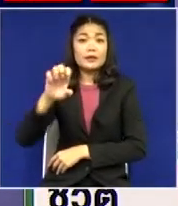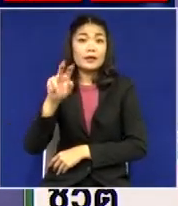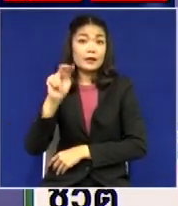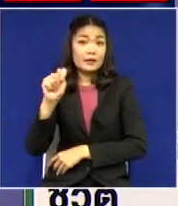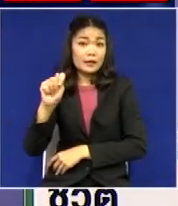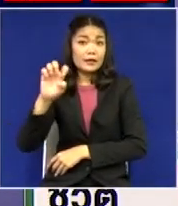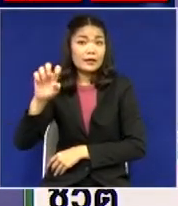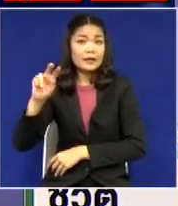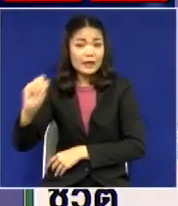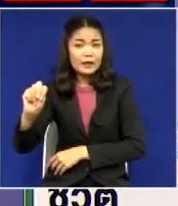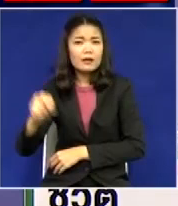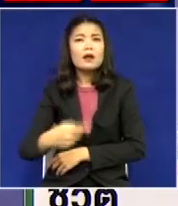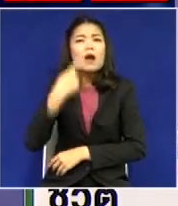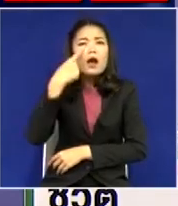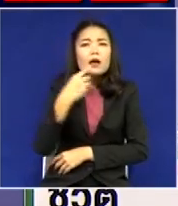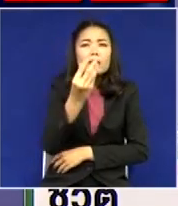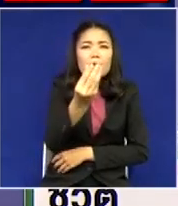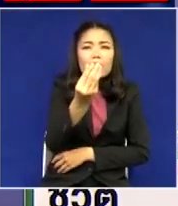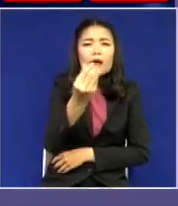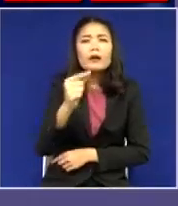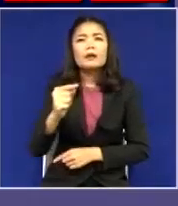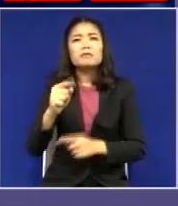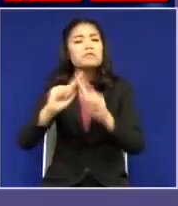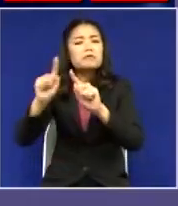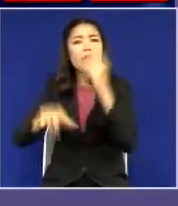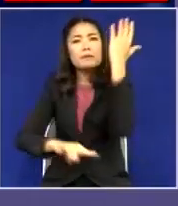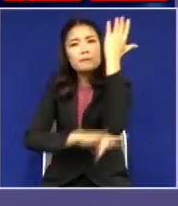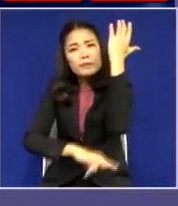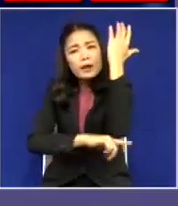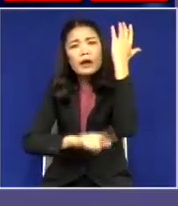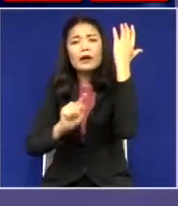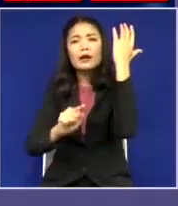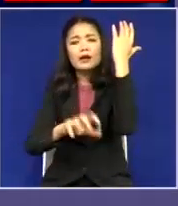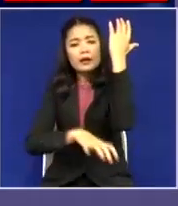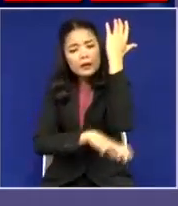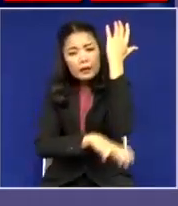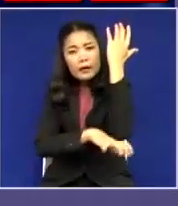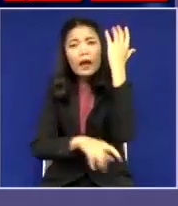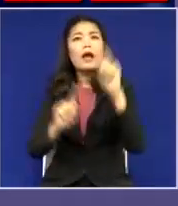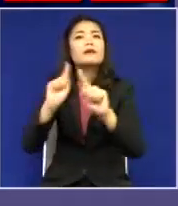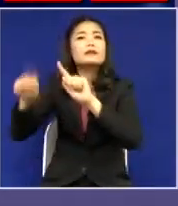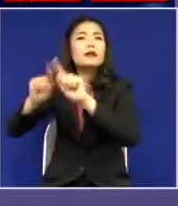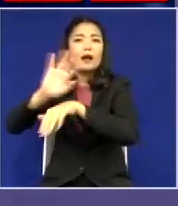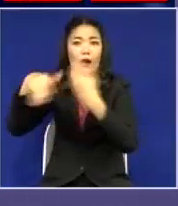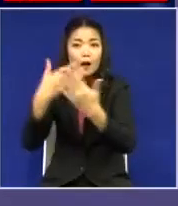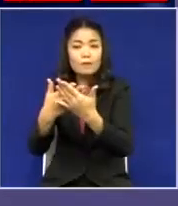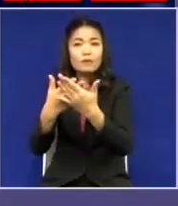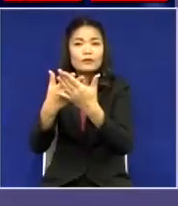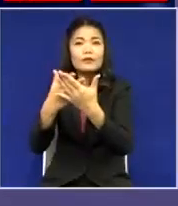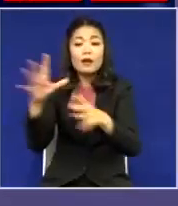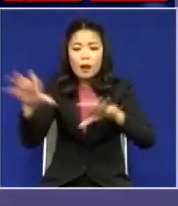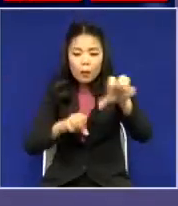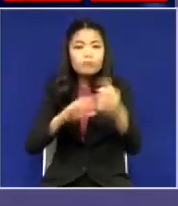ใหญ่นะครับขมิ้นข่าตะไคร้กลุ่มเหล่านี้นะครับสามารถเอามาทำเป็นอาหารและสามารถมีฤทธิ์ช่วยกันต้